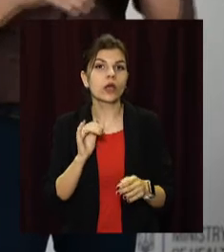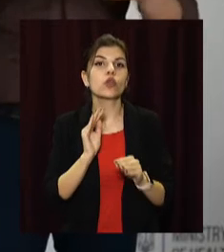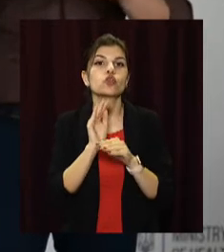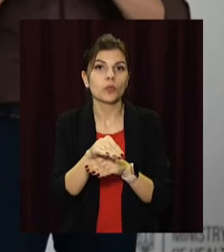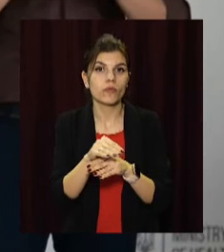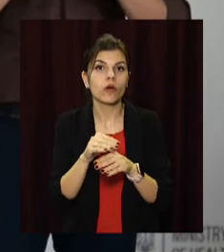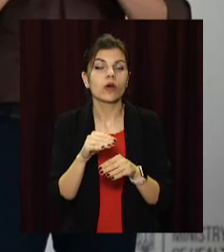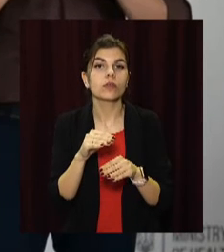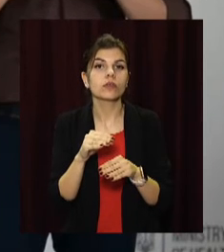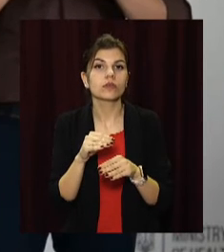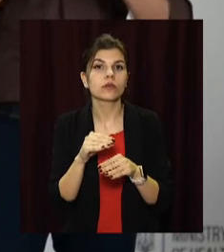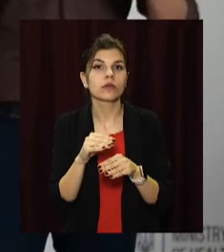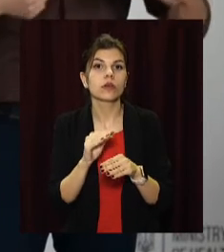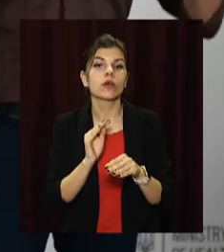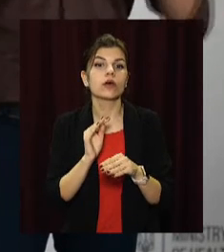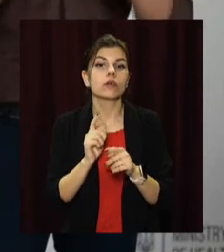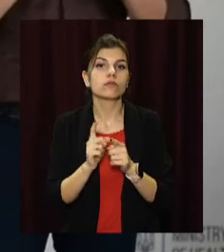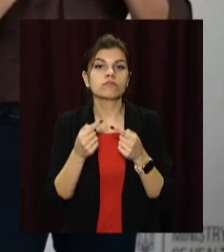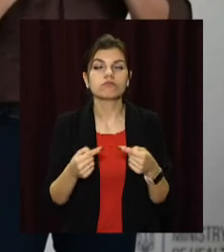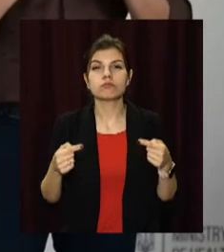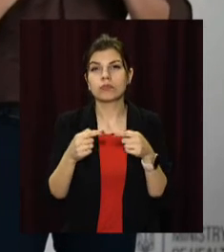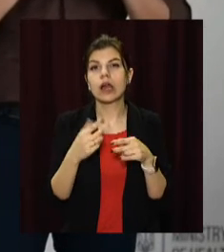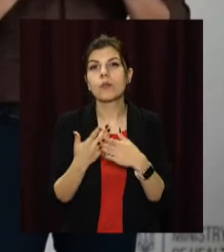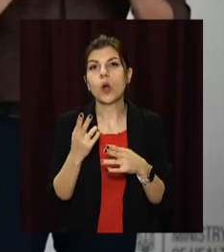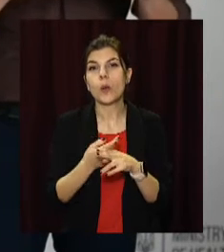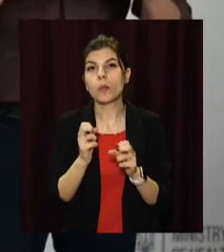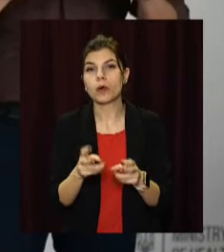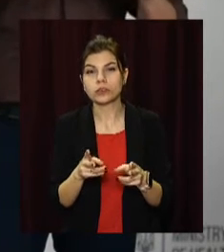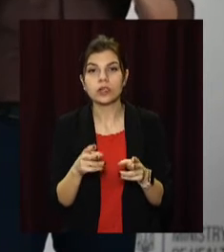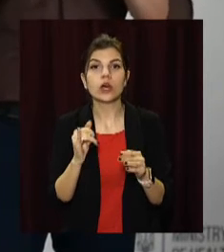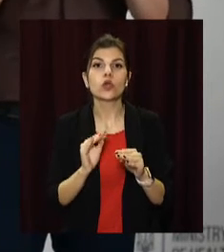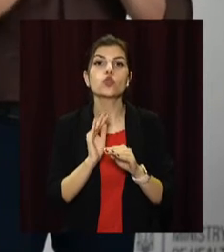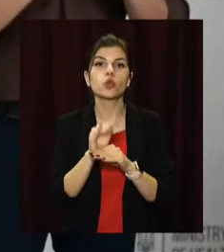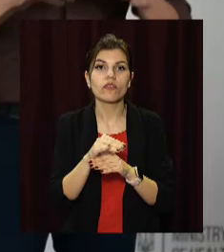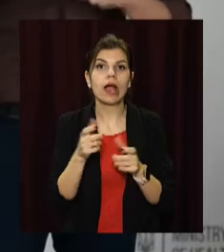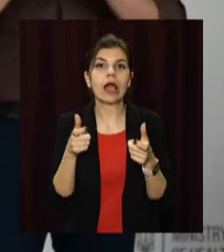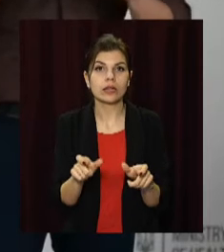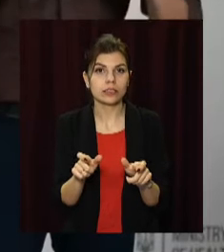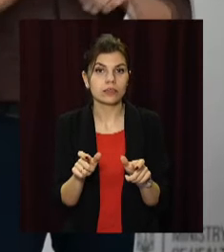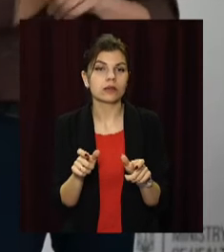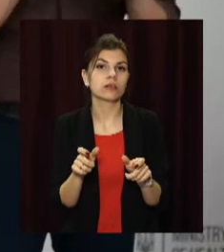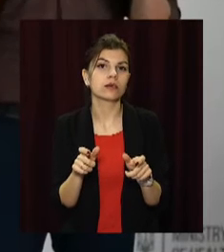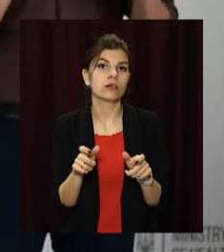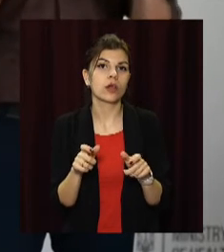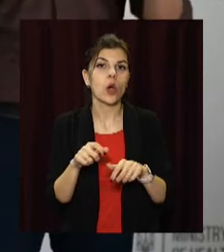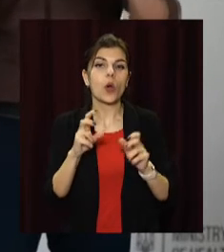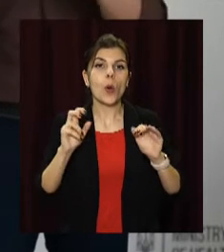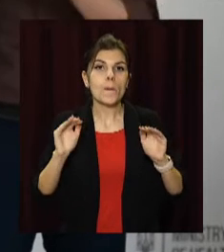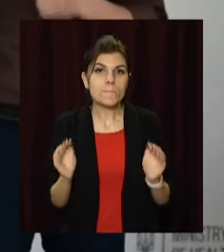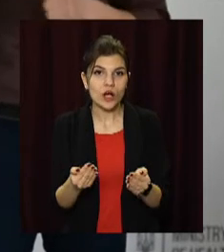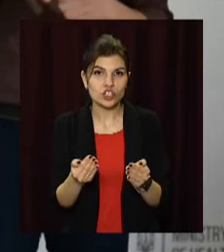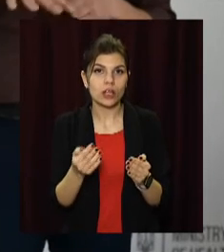додаткові, визначати такі критерії небезпеки і вводити додаткове карантинне обмеження